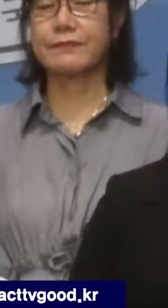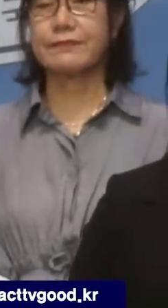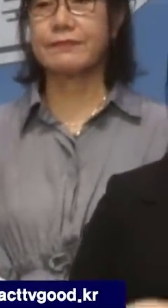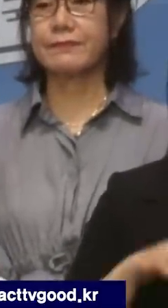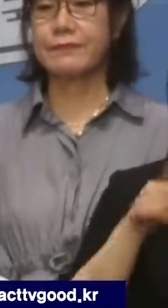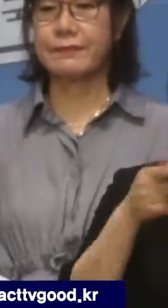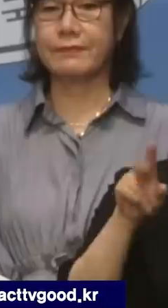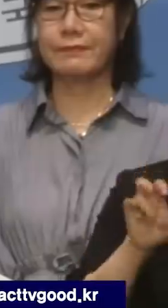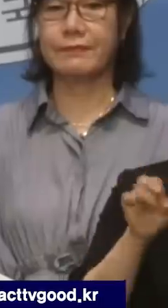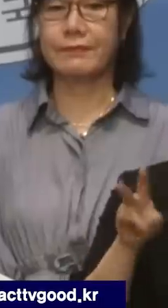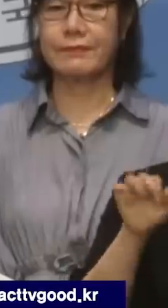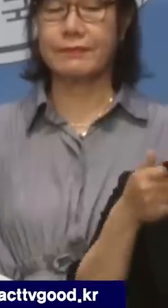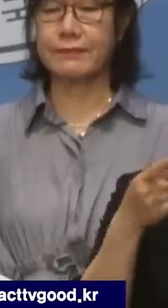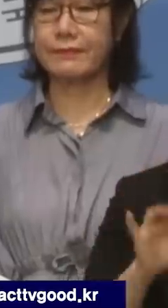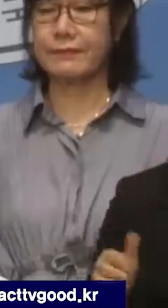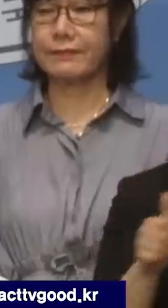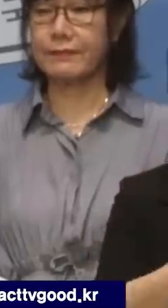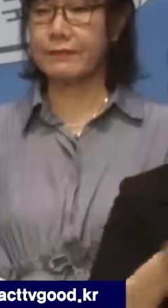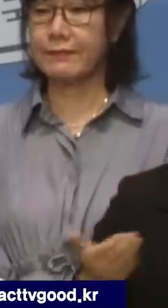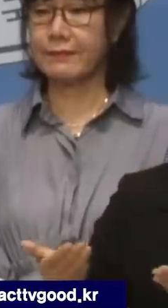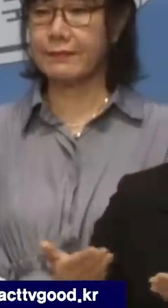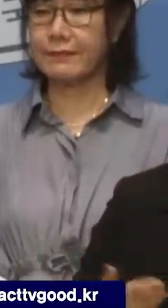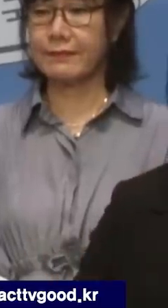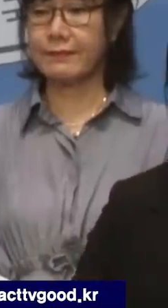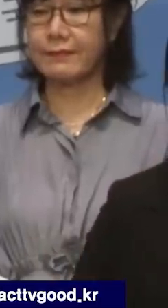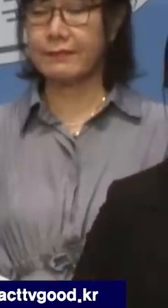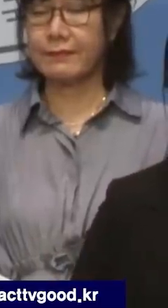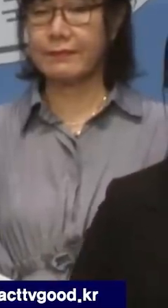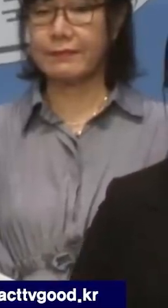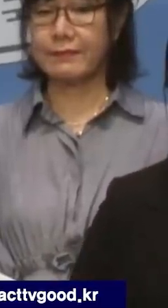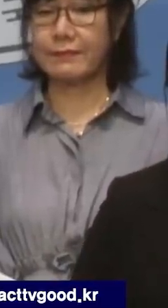김영흥 소상공인위원회 수석부위원장님 오셨습니다.